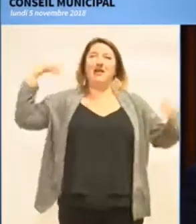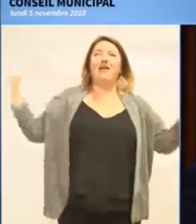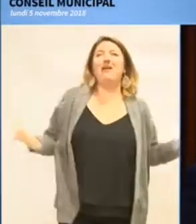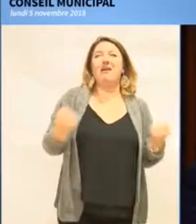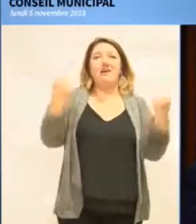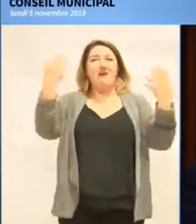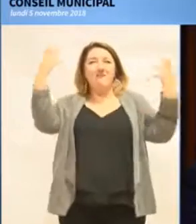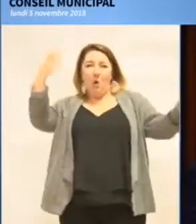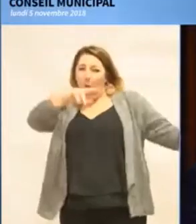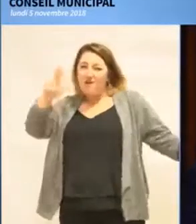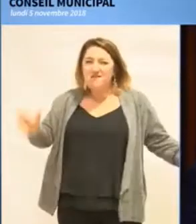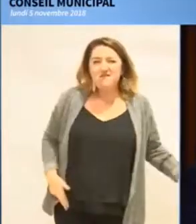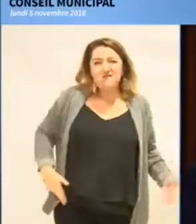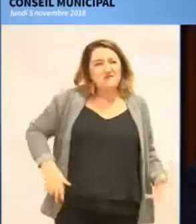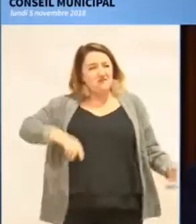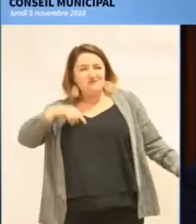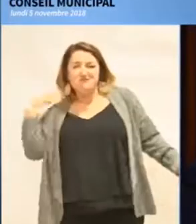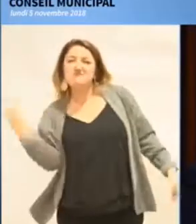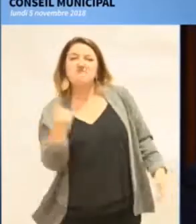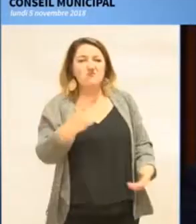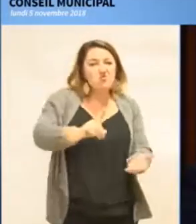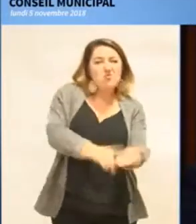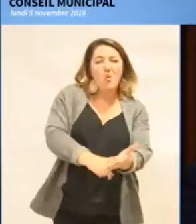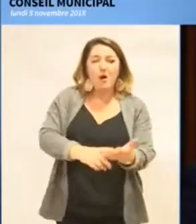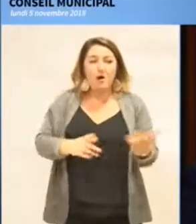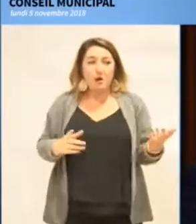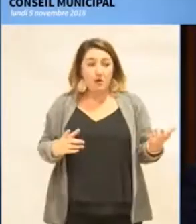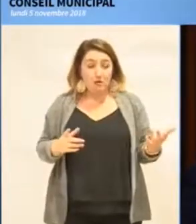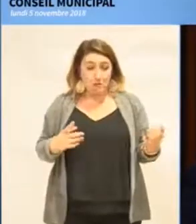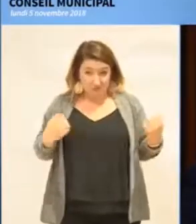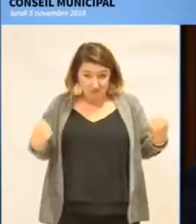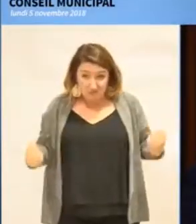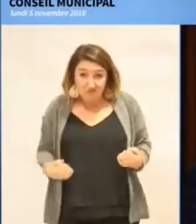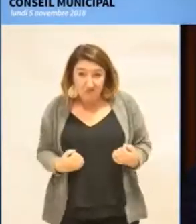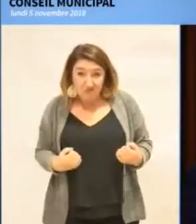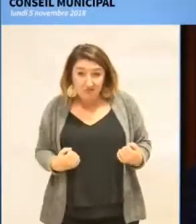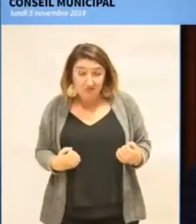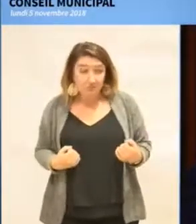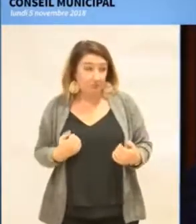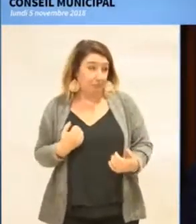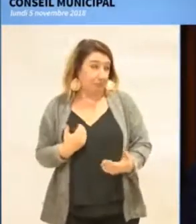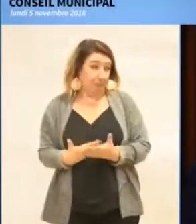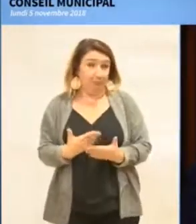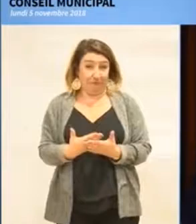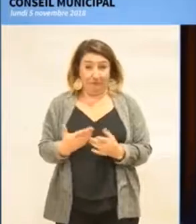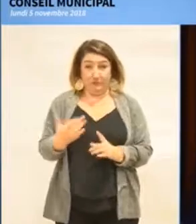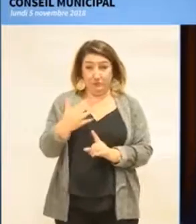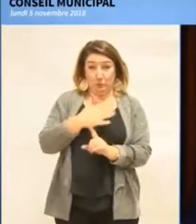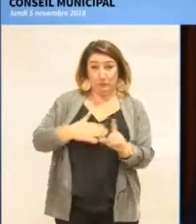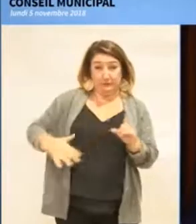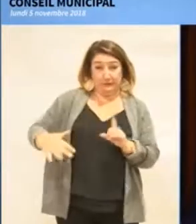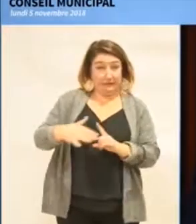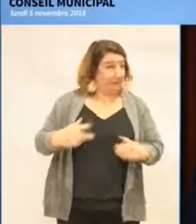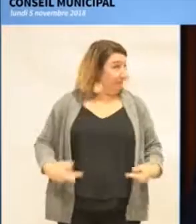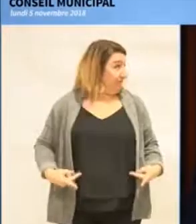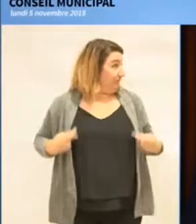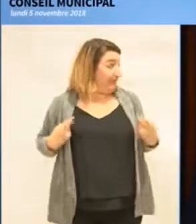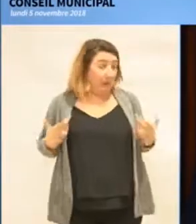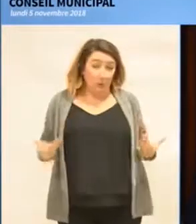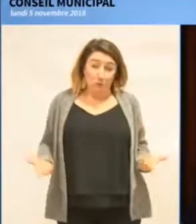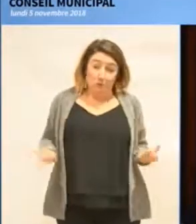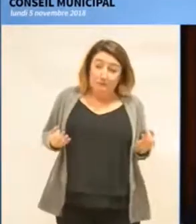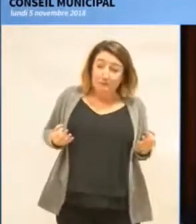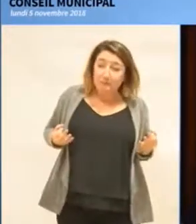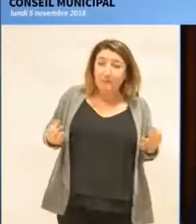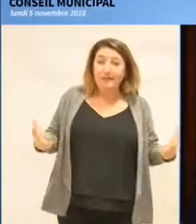du port de l'arme, ça en dit beaucoup sur la société dans laquelle nous vivons. Certains élus dans votre majorité, qui étaient dans